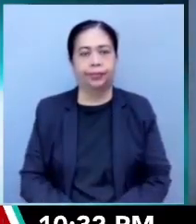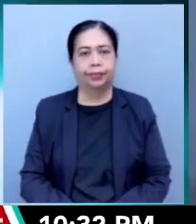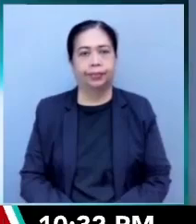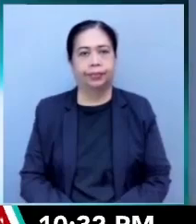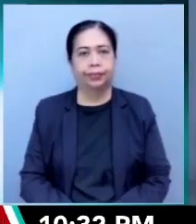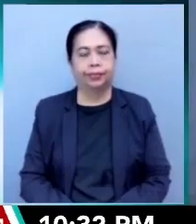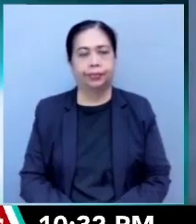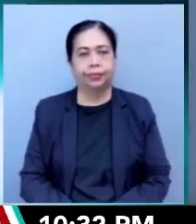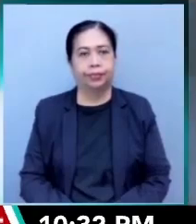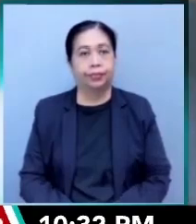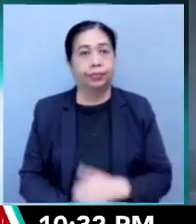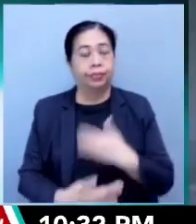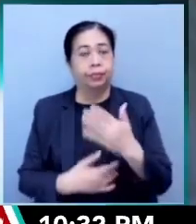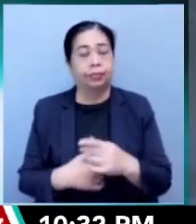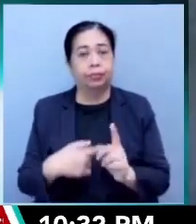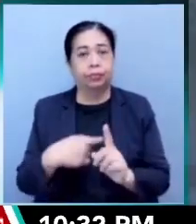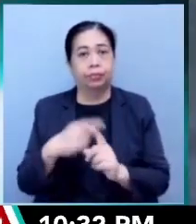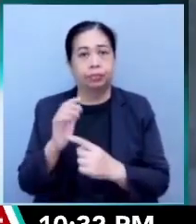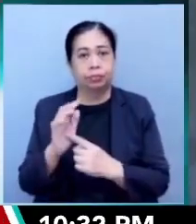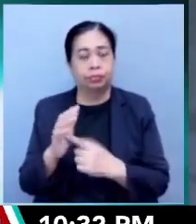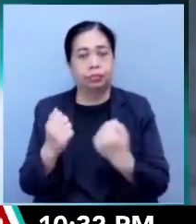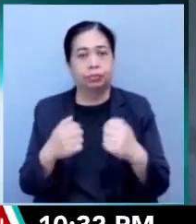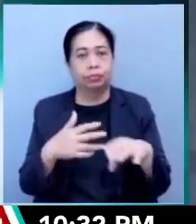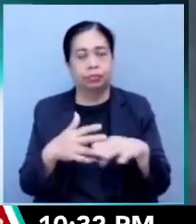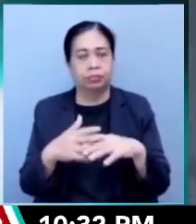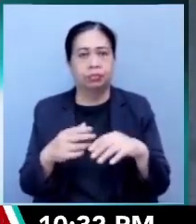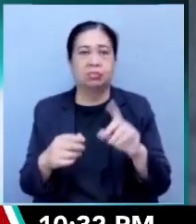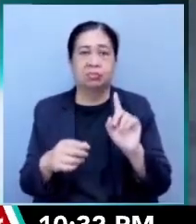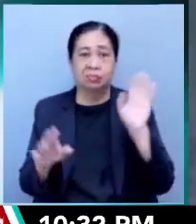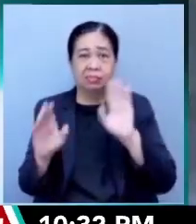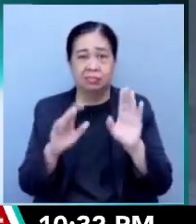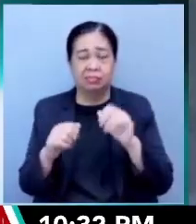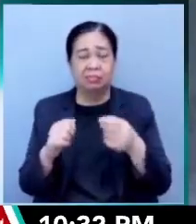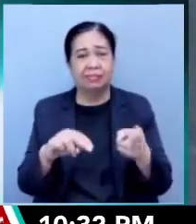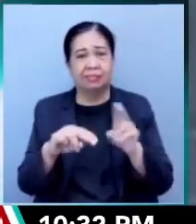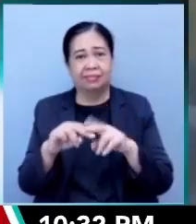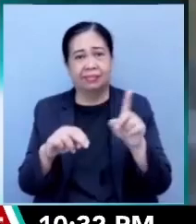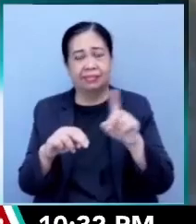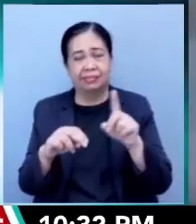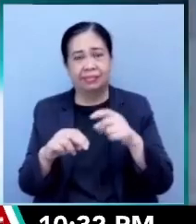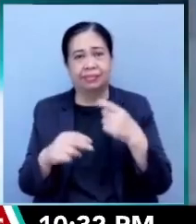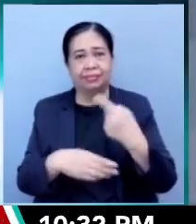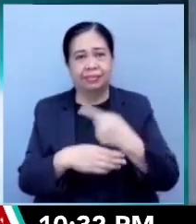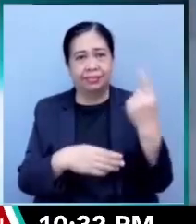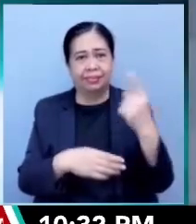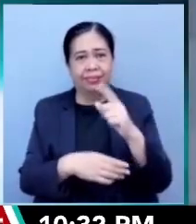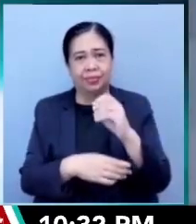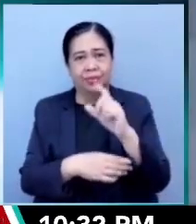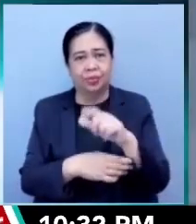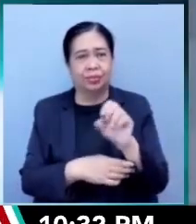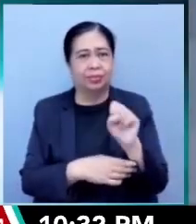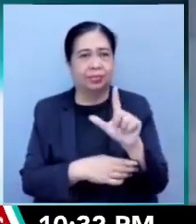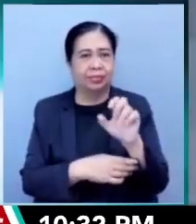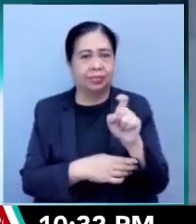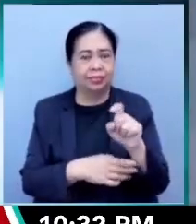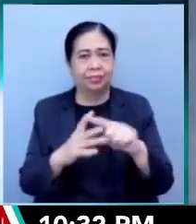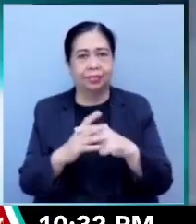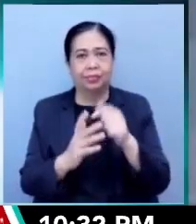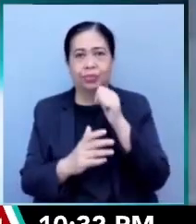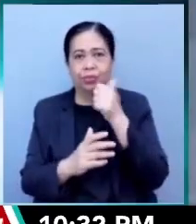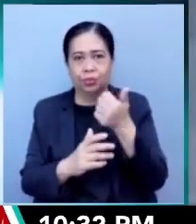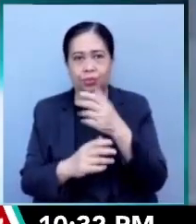Matapos ang undas break, dagdag toll ang sasalubong sa mga motoristang dadaan sa South Luzon Expressway o SLEX simula bukas at